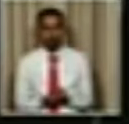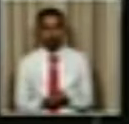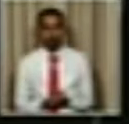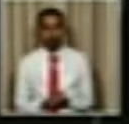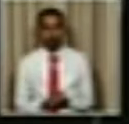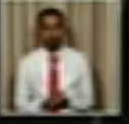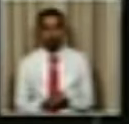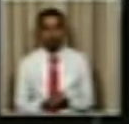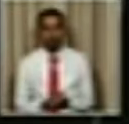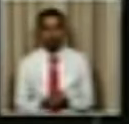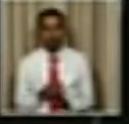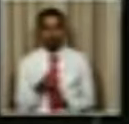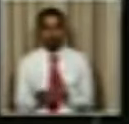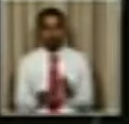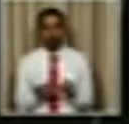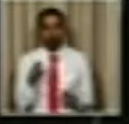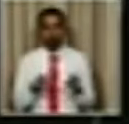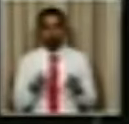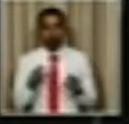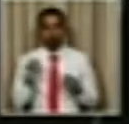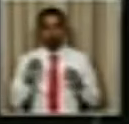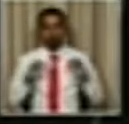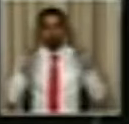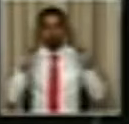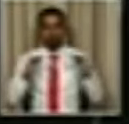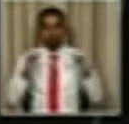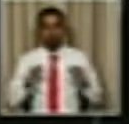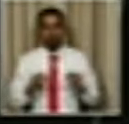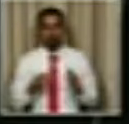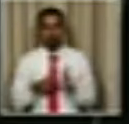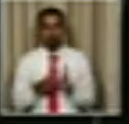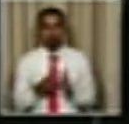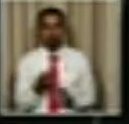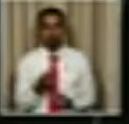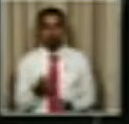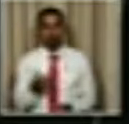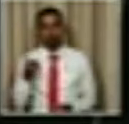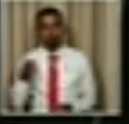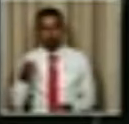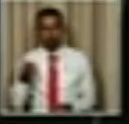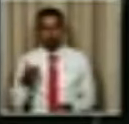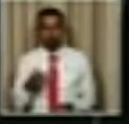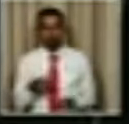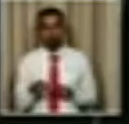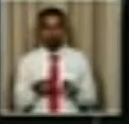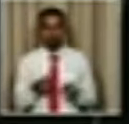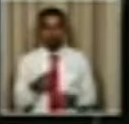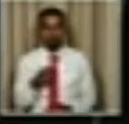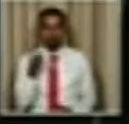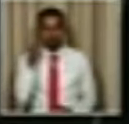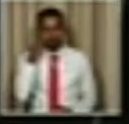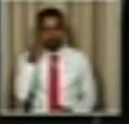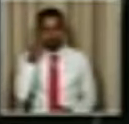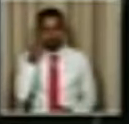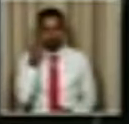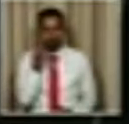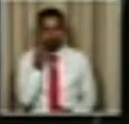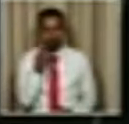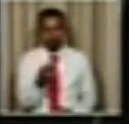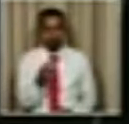සභාපතිතුමනි රටේ ජනගහනය අඩු වීම තුළින් ආර්ථිකයට හොඳ සුදක් වෙයි කියලා අපි හිතනවා. මේ එක පැත්තක් අපි දැකපු